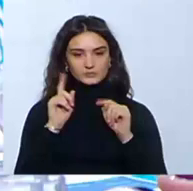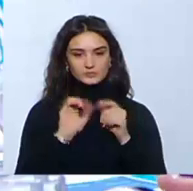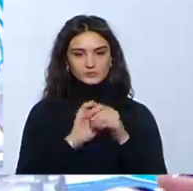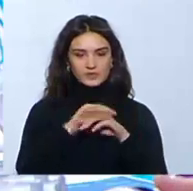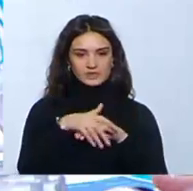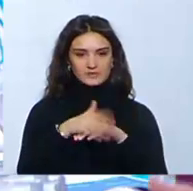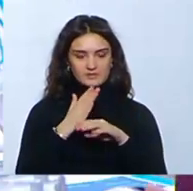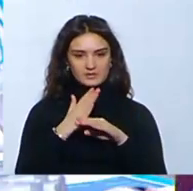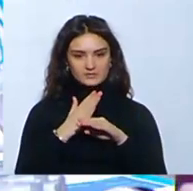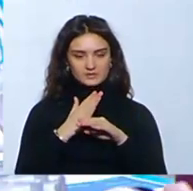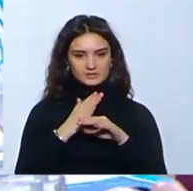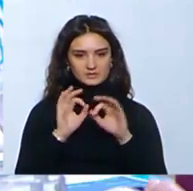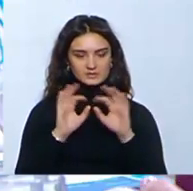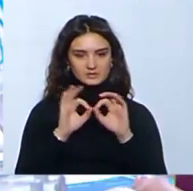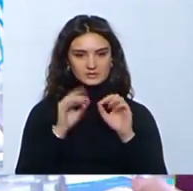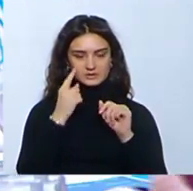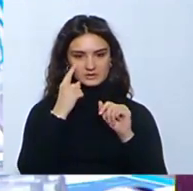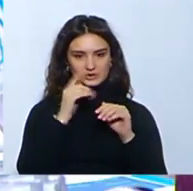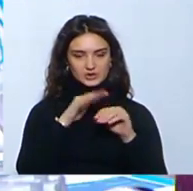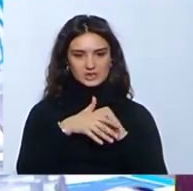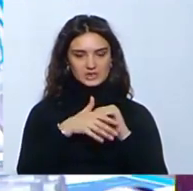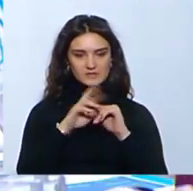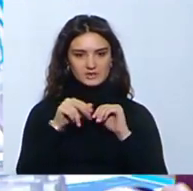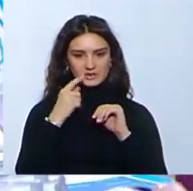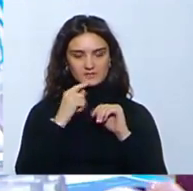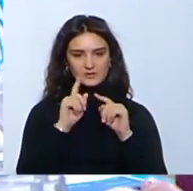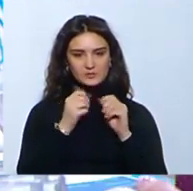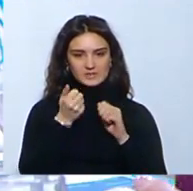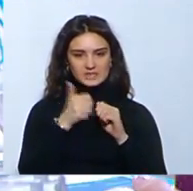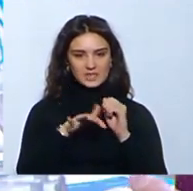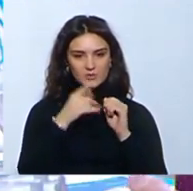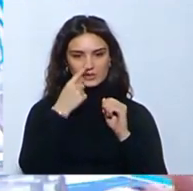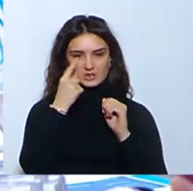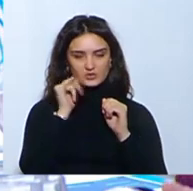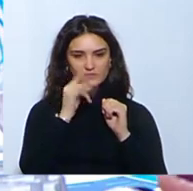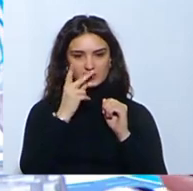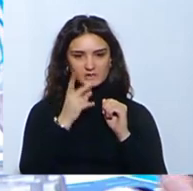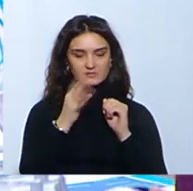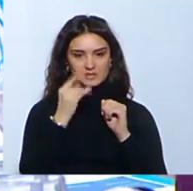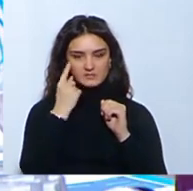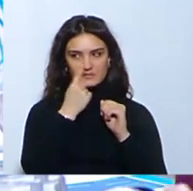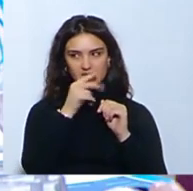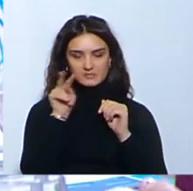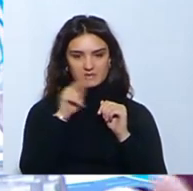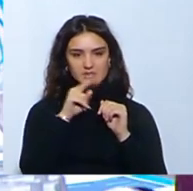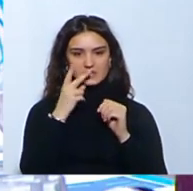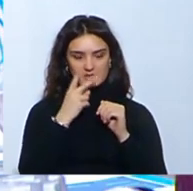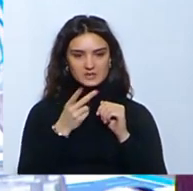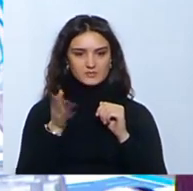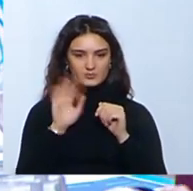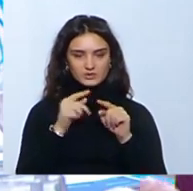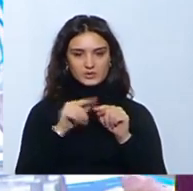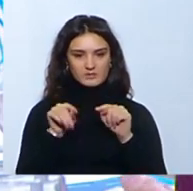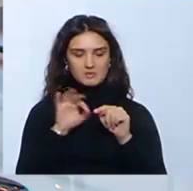ჩაქცევა აქვს, ანუ ახსენა ჩაქცევა და ბრძანა რომ ცენტრალურ ნაწილში ვერ ხედავს, თუმცა გვერდებზე ხედავს. აი, მოდით